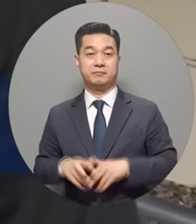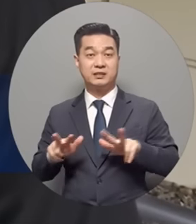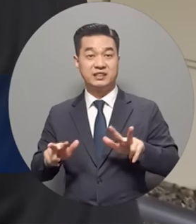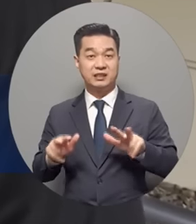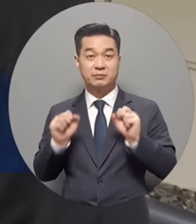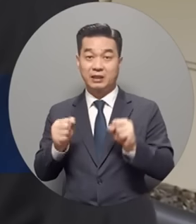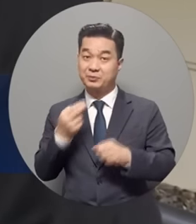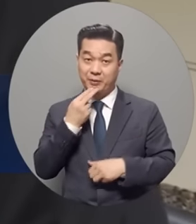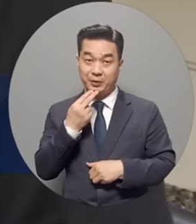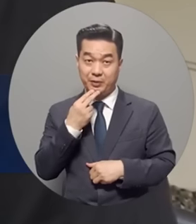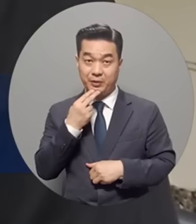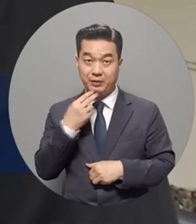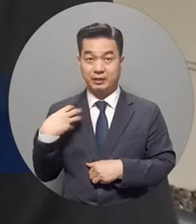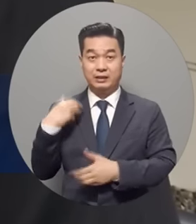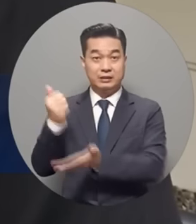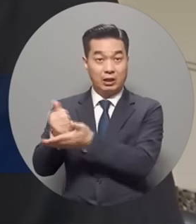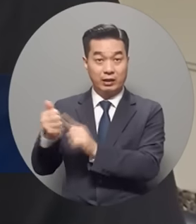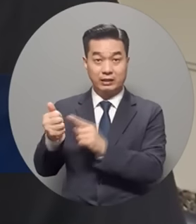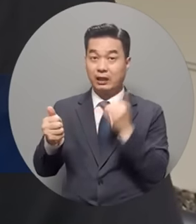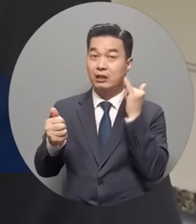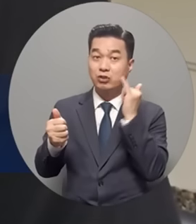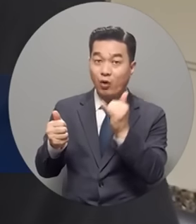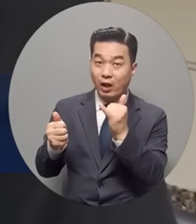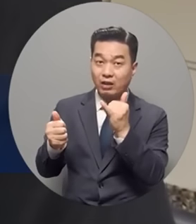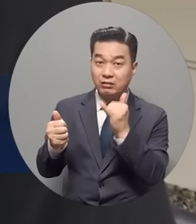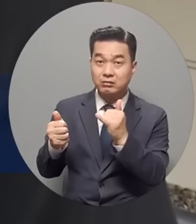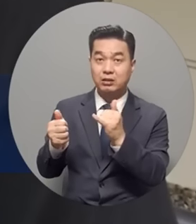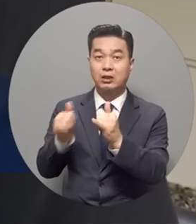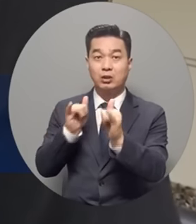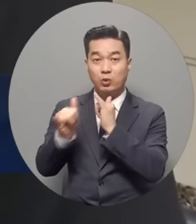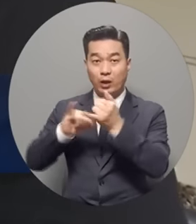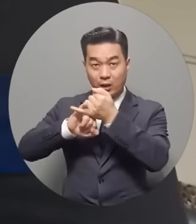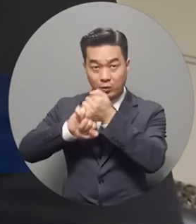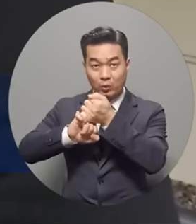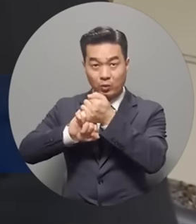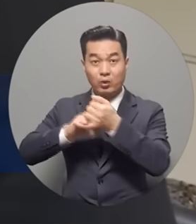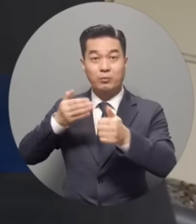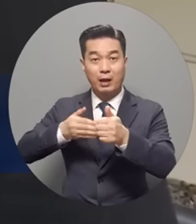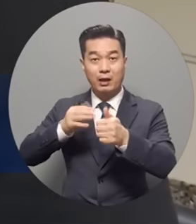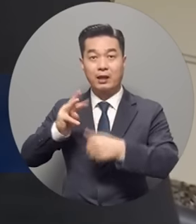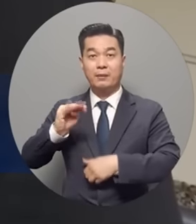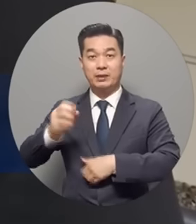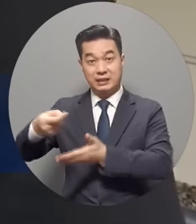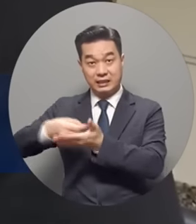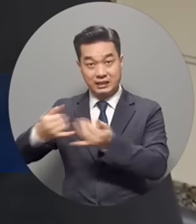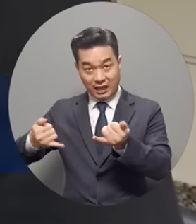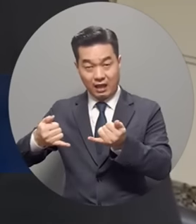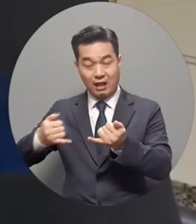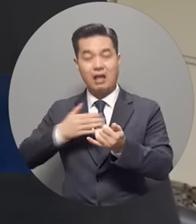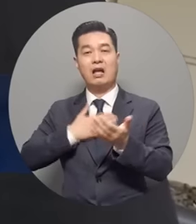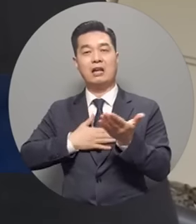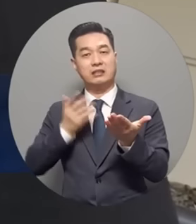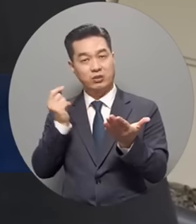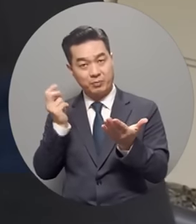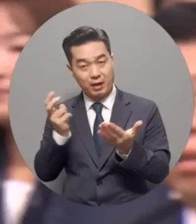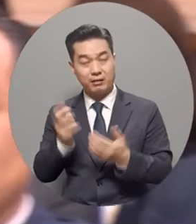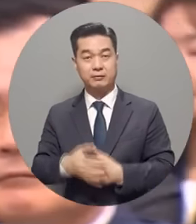장관님께 전화 한번 드렸었는데 꼭 한번 통화 청하고 싶다고 말씀 한 번만 들어주실 수 있나요? 제가 MBC 기자라고 하시면 아시긴 할